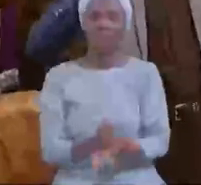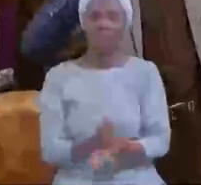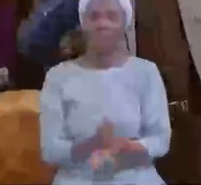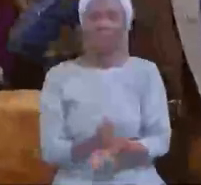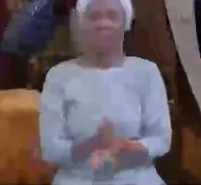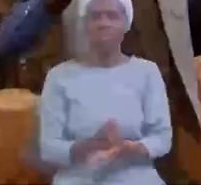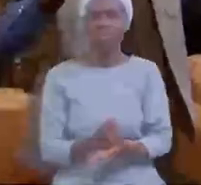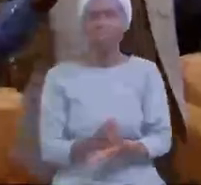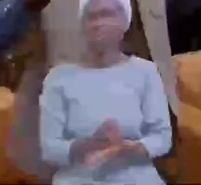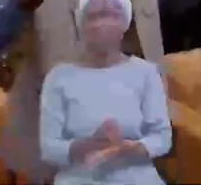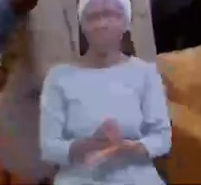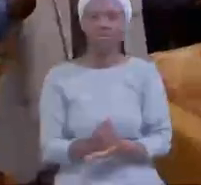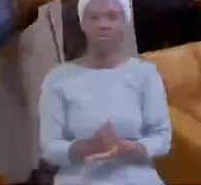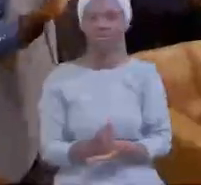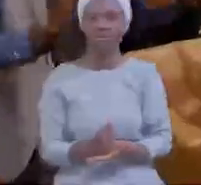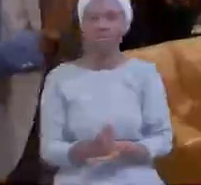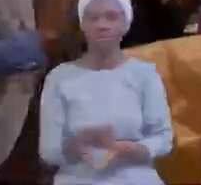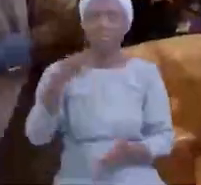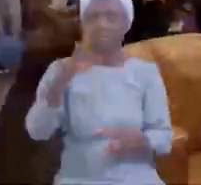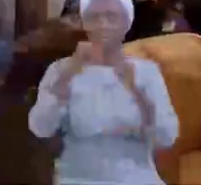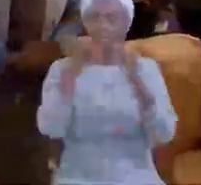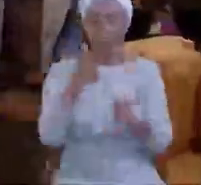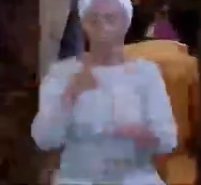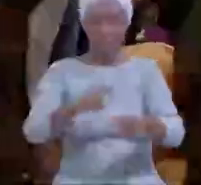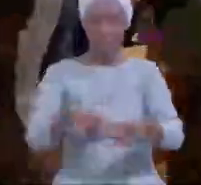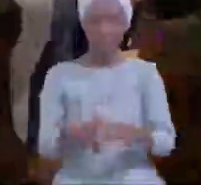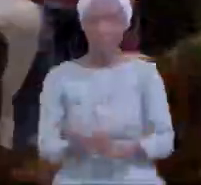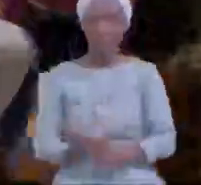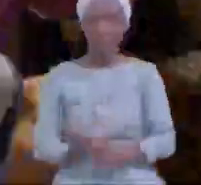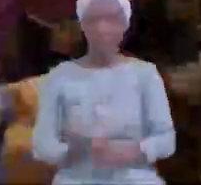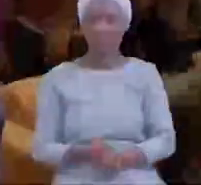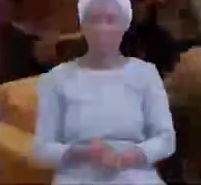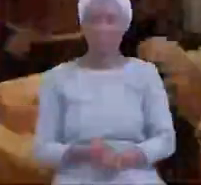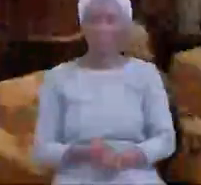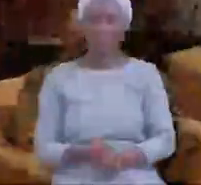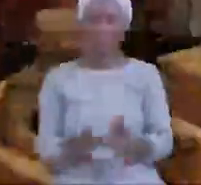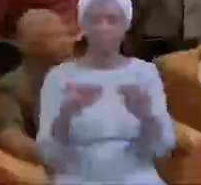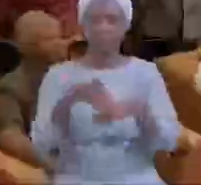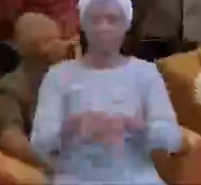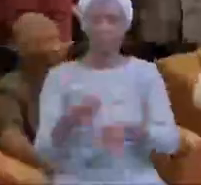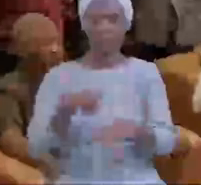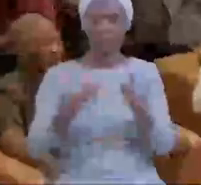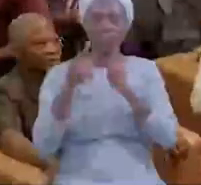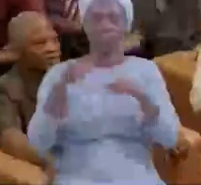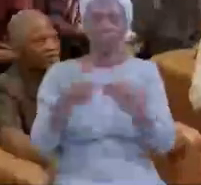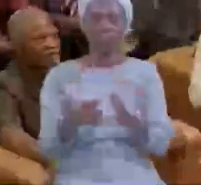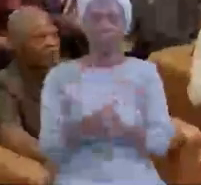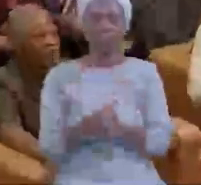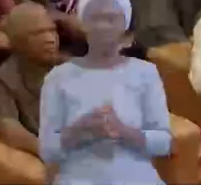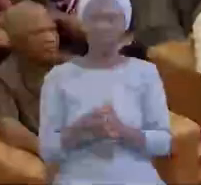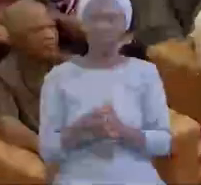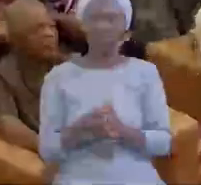Que le Seigneur vous bénisse. Assoyez-vous. Ce soir, nous parlons de la